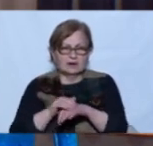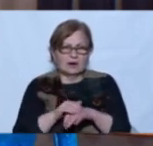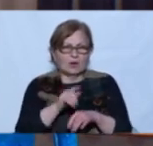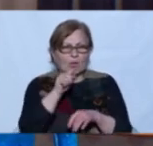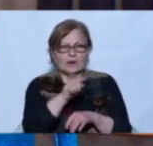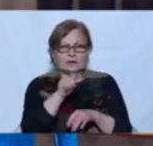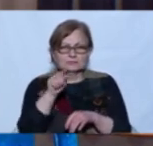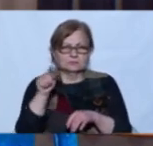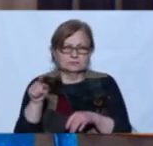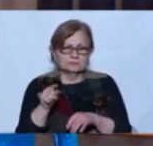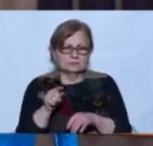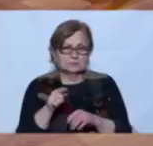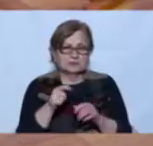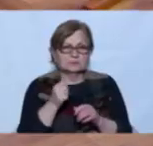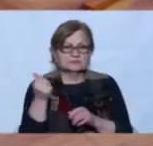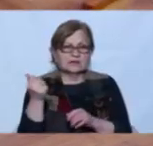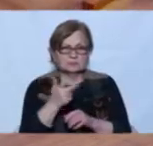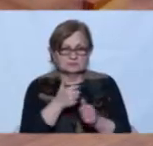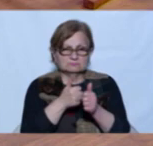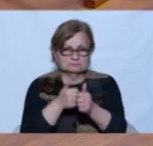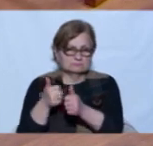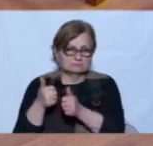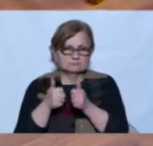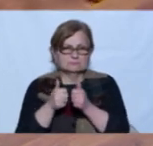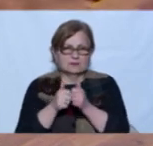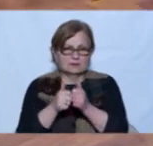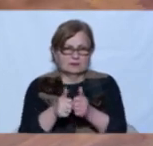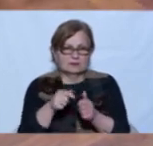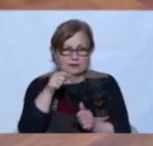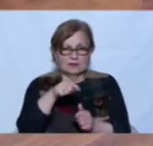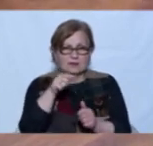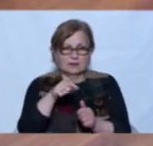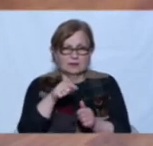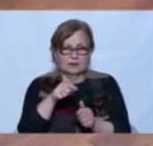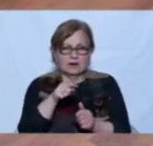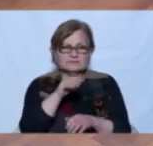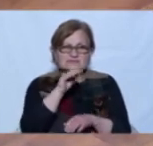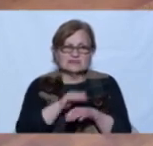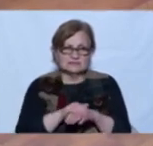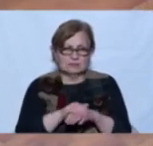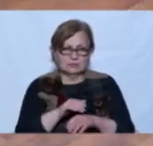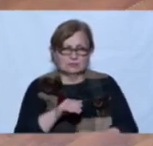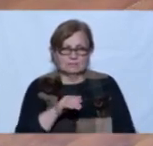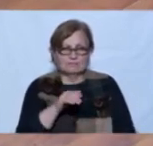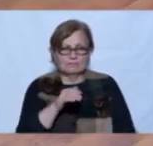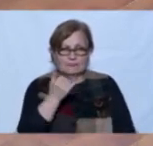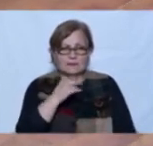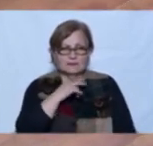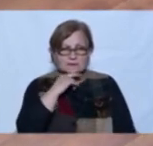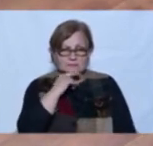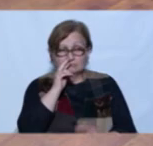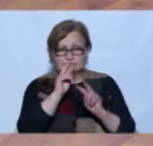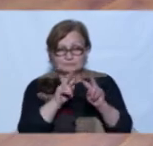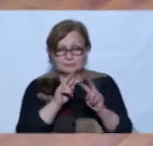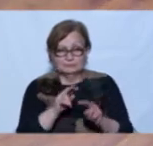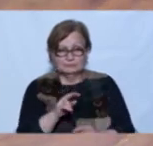კონკრეტულად თანმიმდევრული მსჯელობით ამ თვალსაზრისის დასაბუთებამდე. აი მე თქვენ ყურადღება